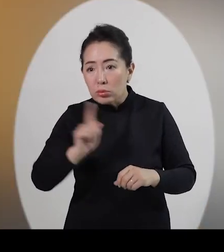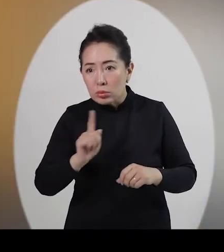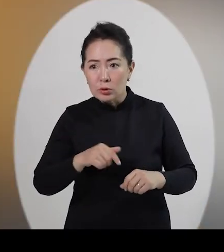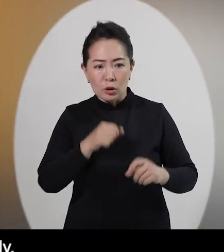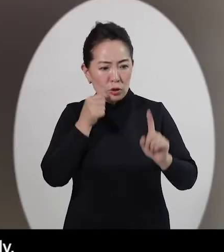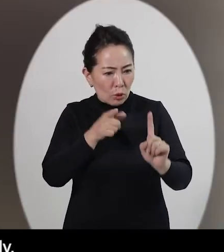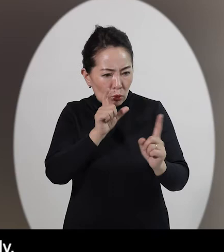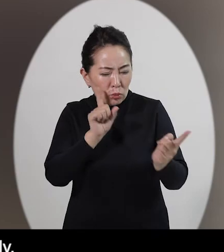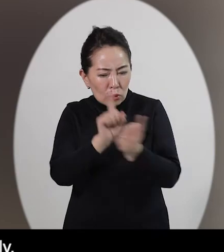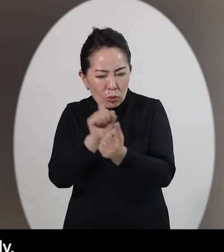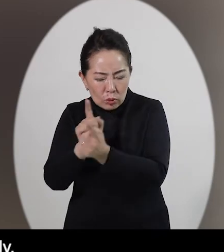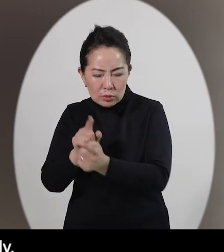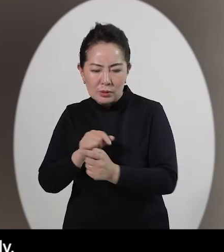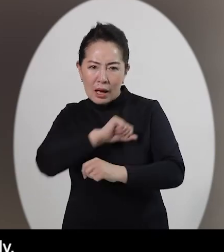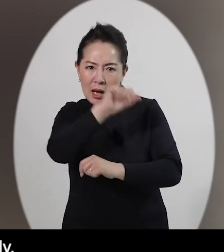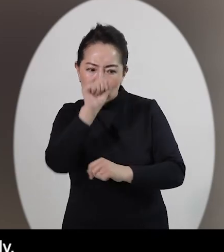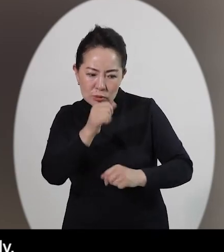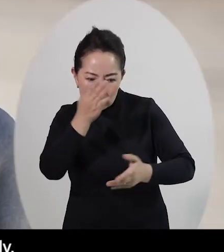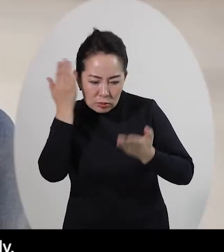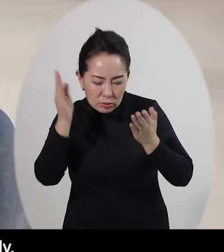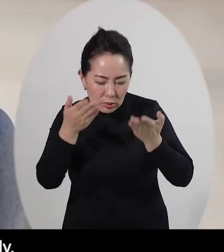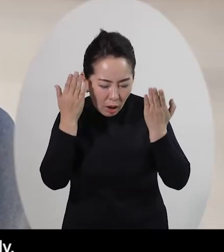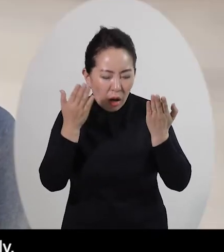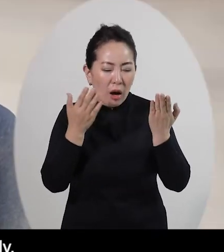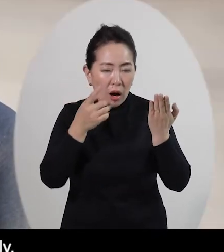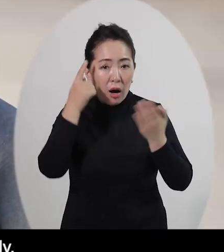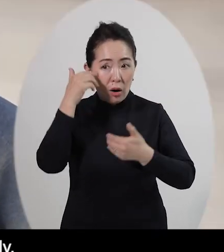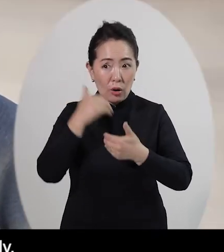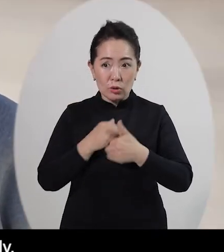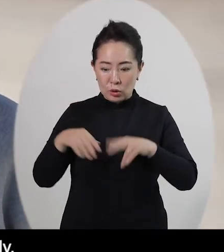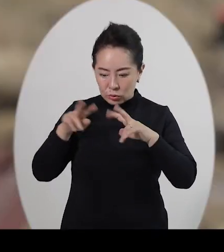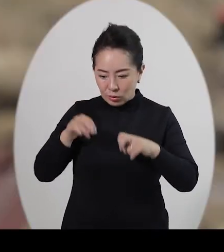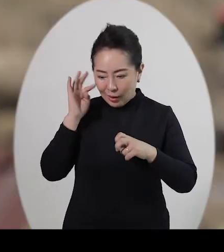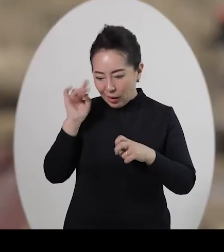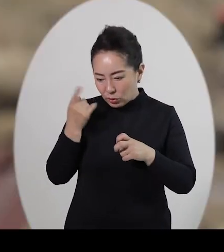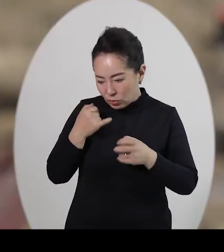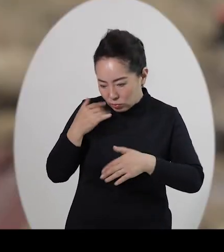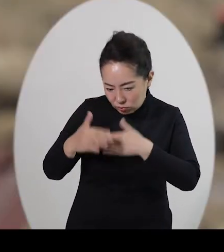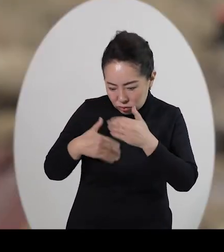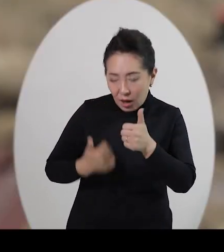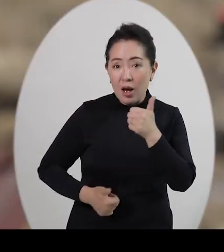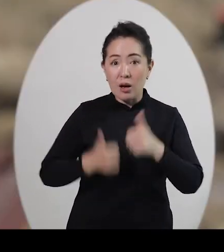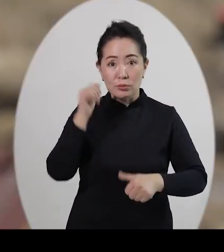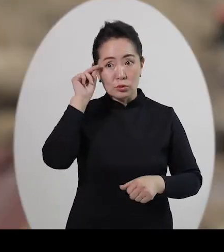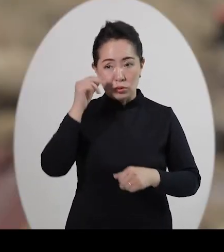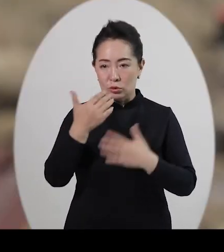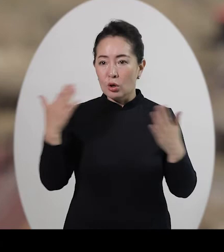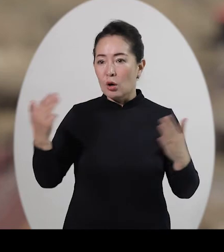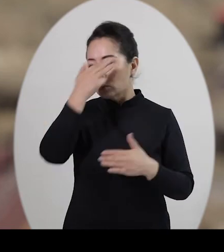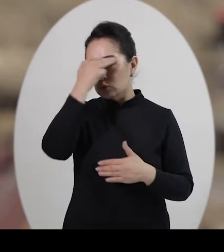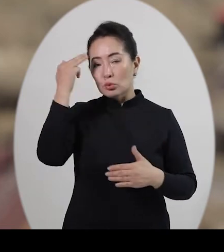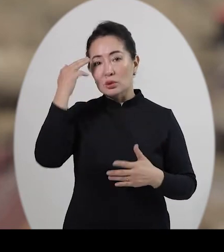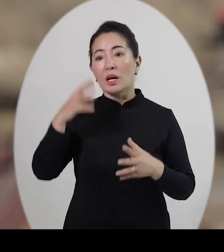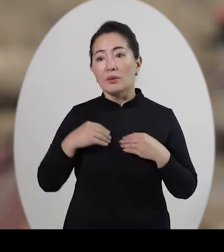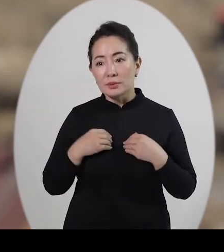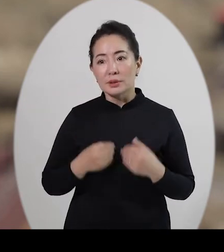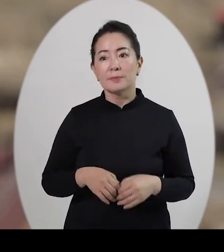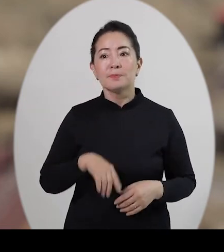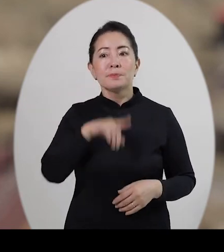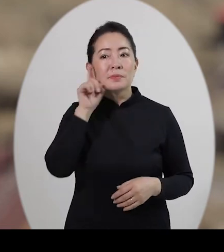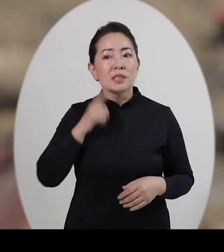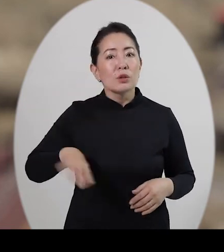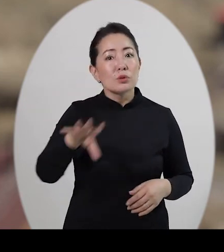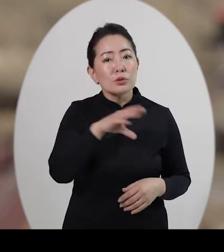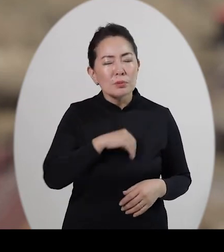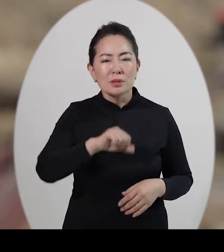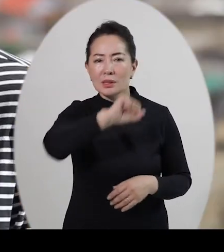дээр ажиллаж ирсэн. Зорилт бүлгийн хүмүүстэй бичлэн уулзаж асуудлыг илүү бодитоор хардаг бол судалгааны арга зүйдээр амжилттай сайн ажиллаж сурсан маань хамгийн том